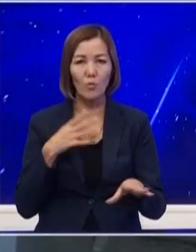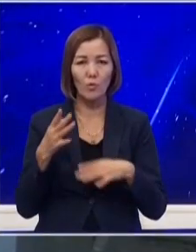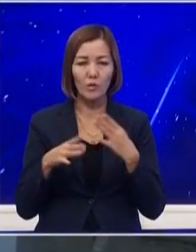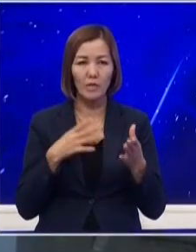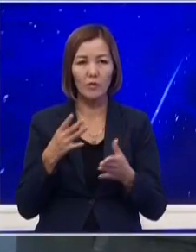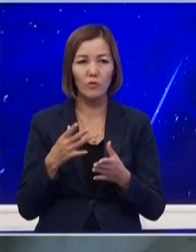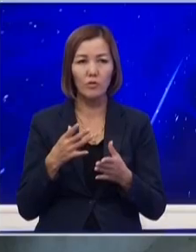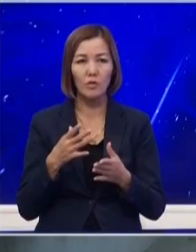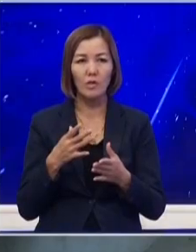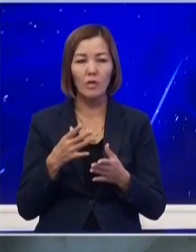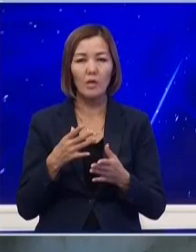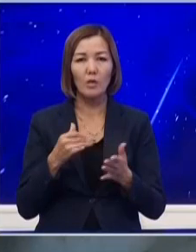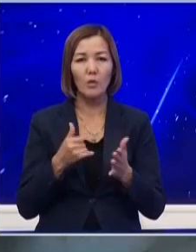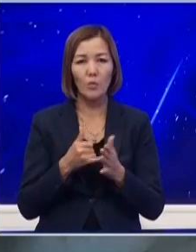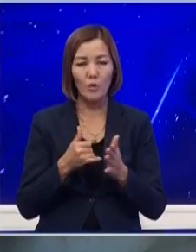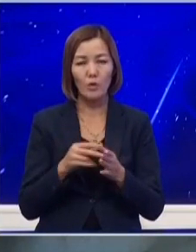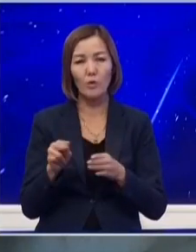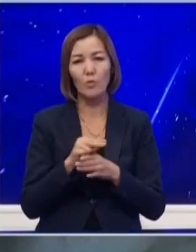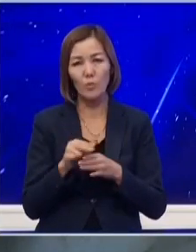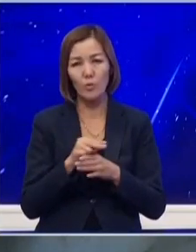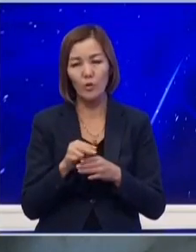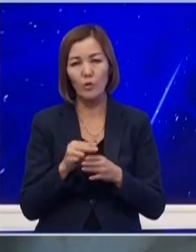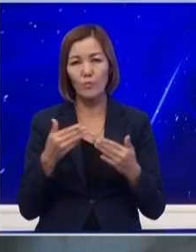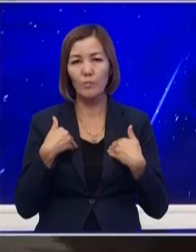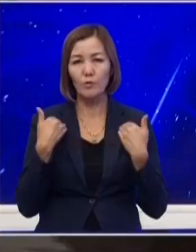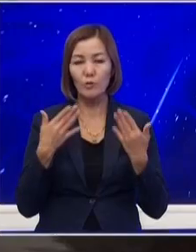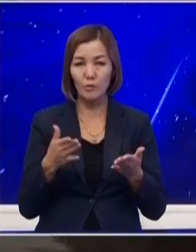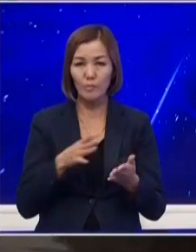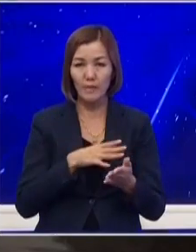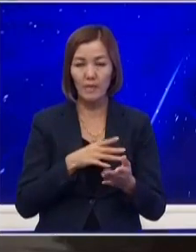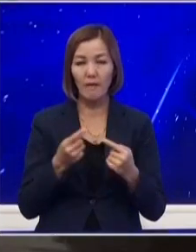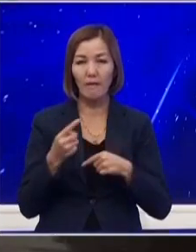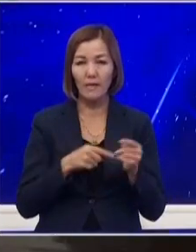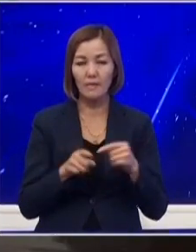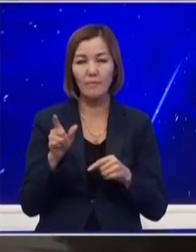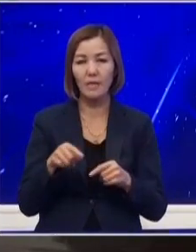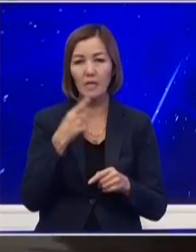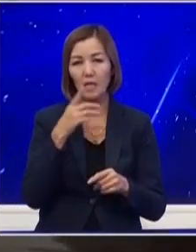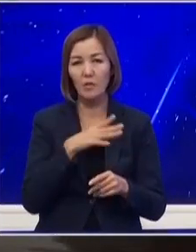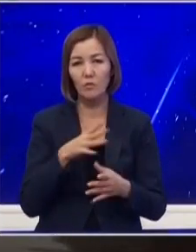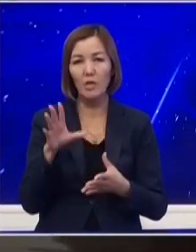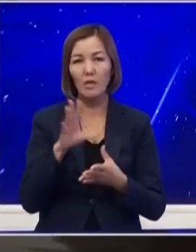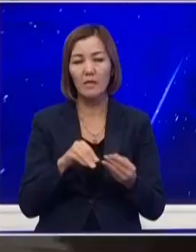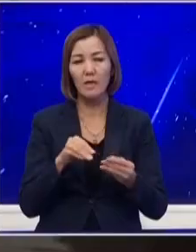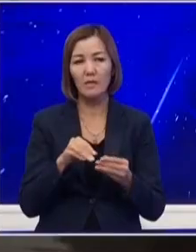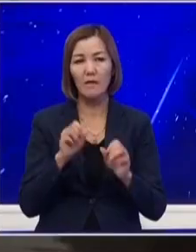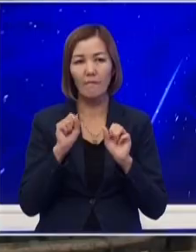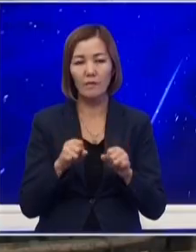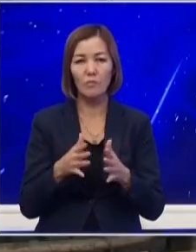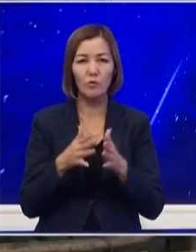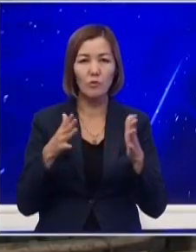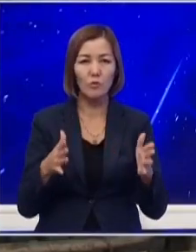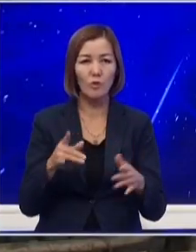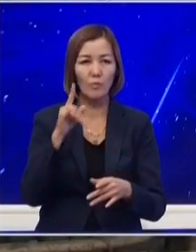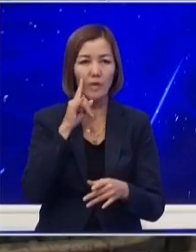үшін токарлық курс ашып, оқыту бойынша ұсыныс білдірген. Бірақ кәсіпкердің сөзінше ол үшін тағы мүмкіндіктерін кеңейтіп,